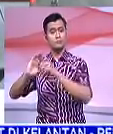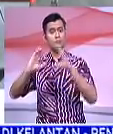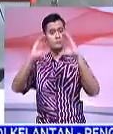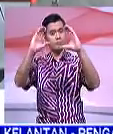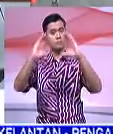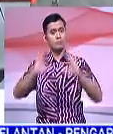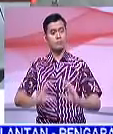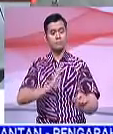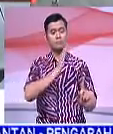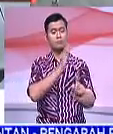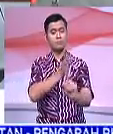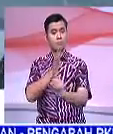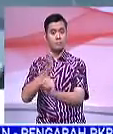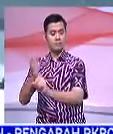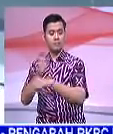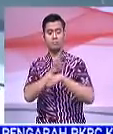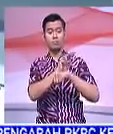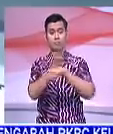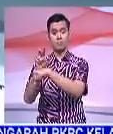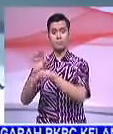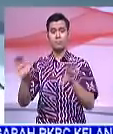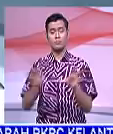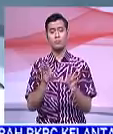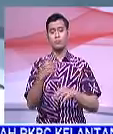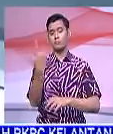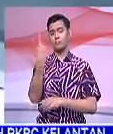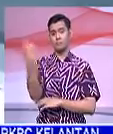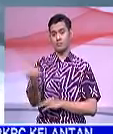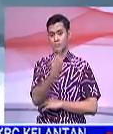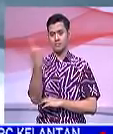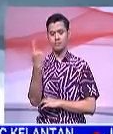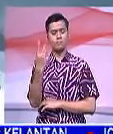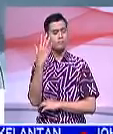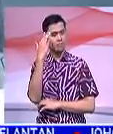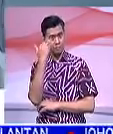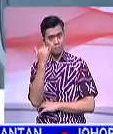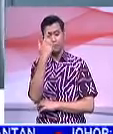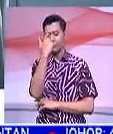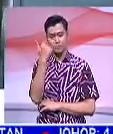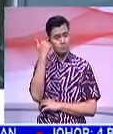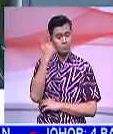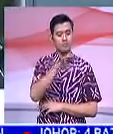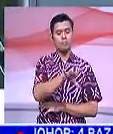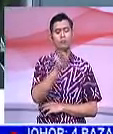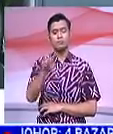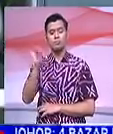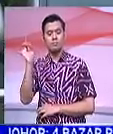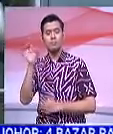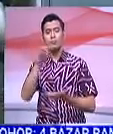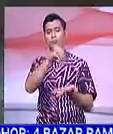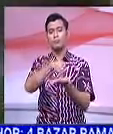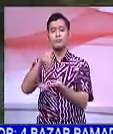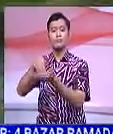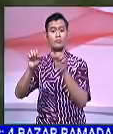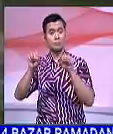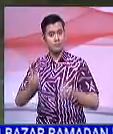bersasar. Pemantauan juga dilakukan setiap hari bagi mengenal pasti lokasi tumpuan awam yang berisiko tinggi. Tan Sri